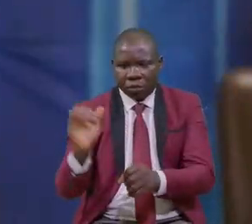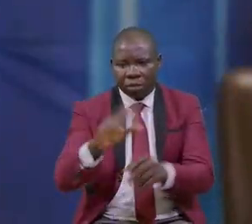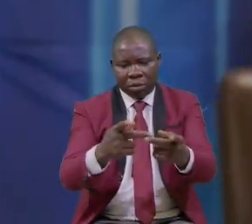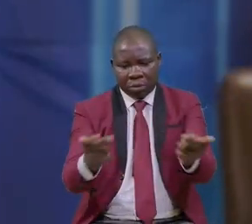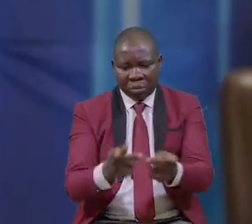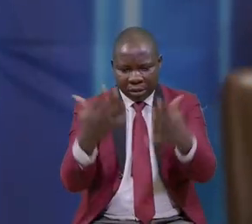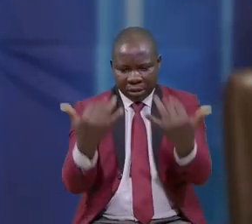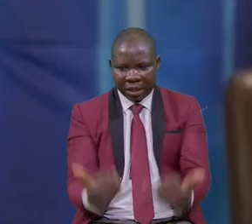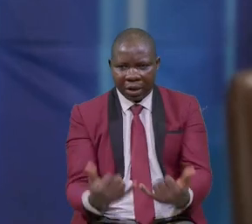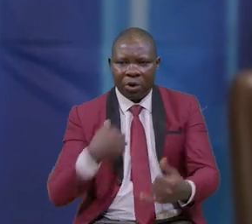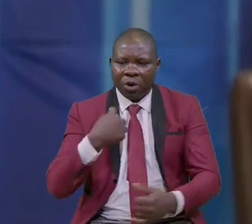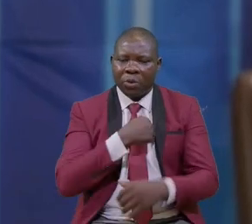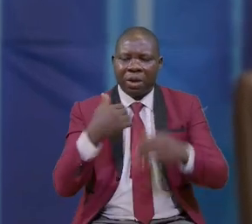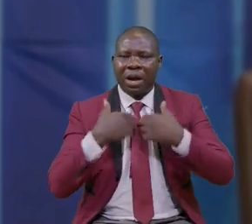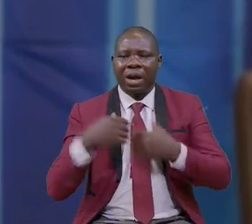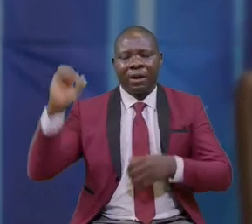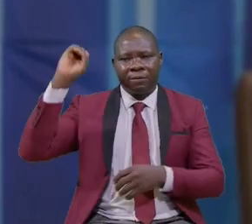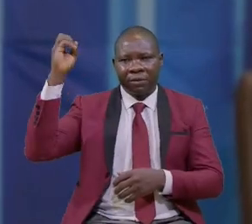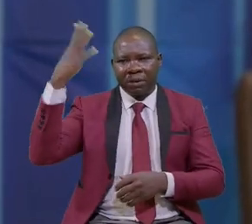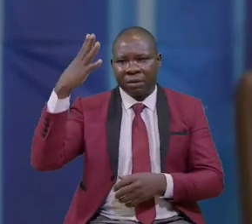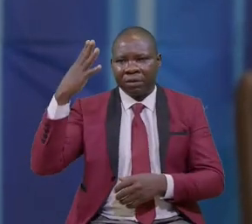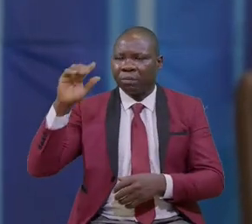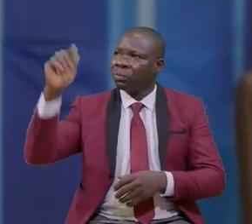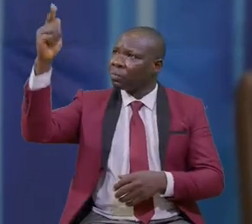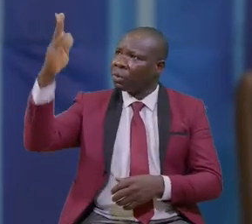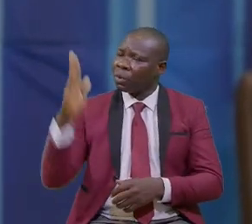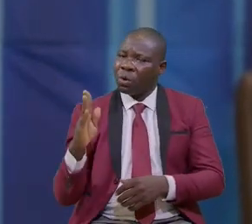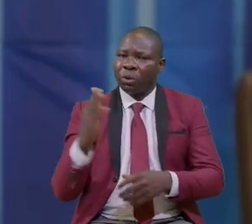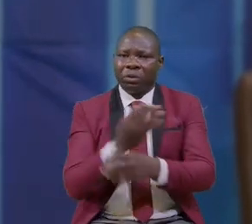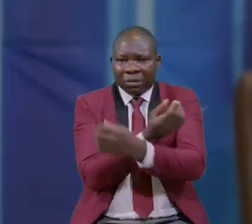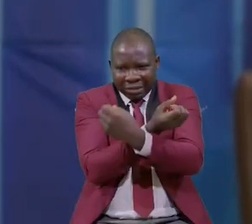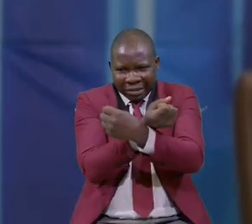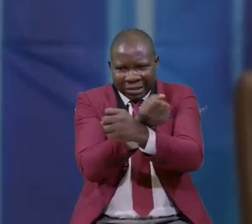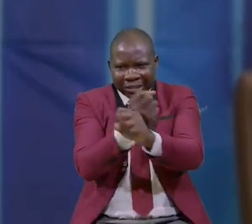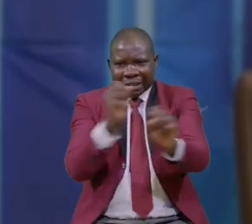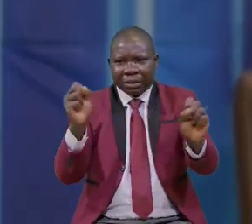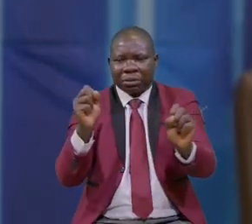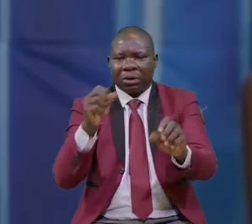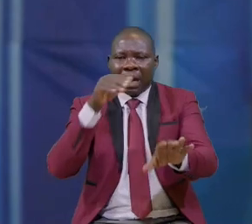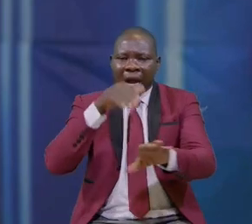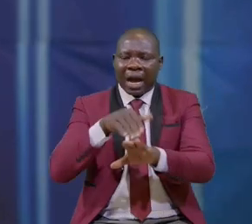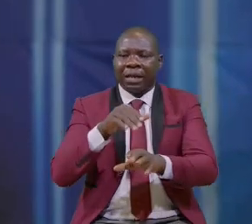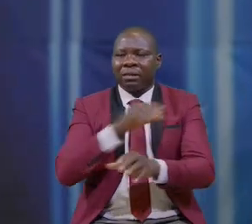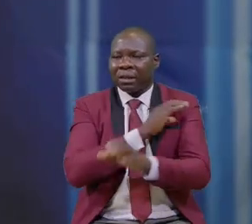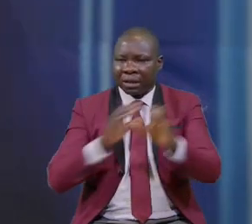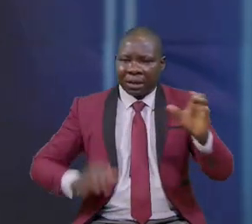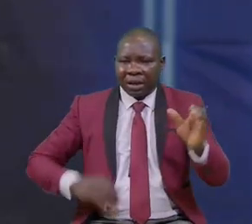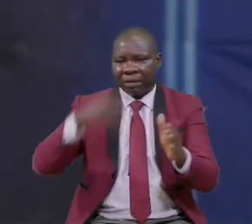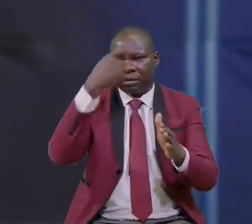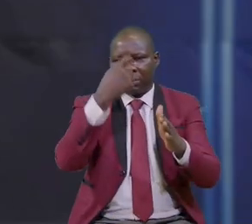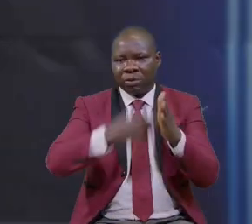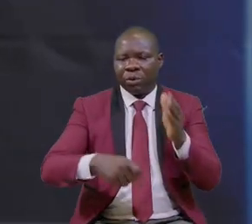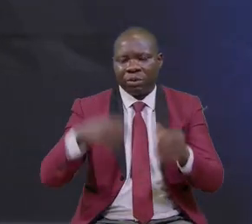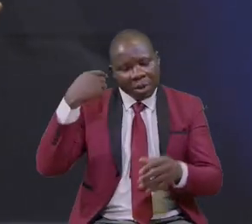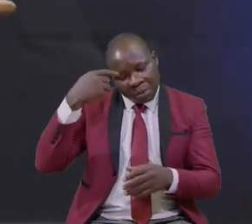Maintenant, nous avons la grâce. La grâce de Dieu. La rédemption de Dieu aux dépens de Christ. Car ce